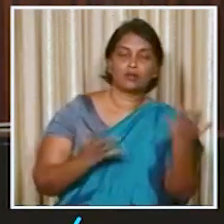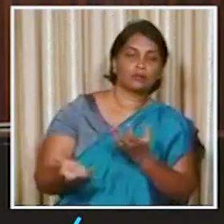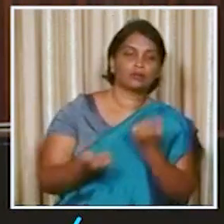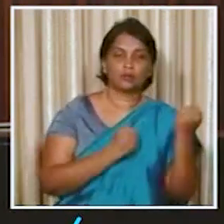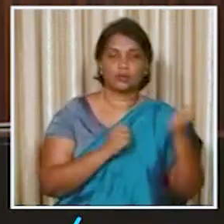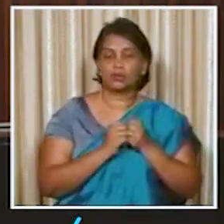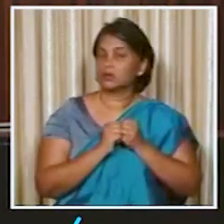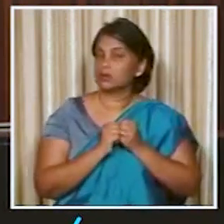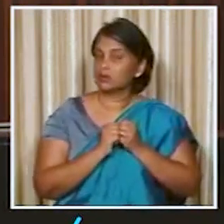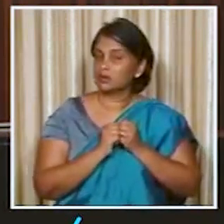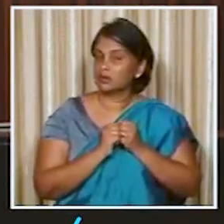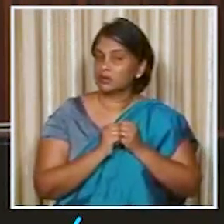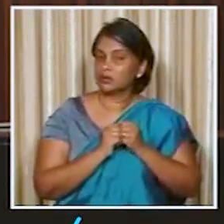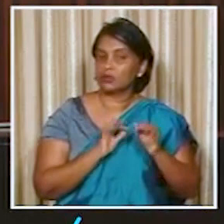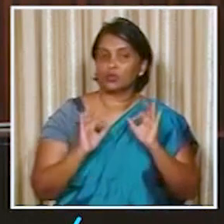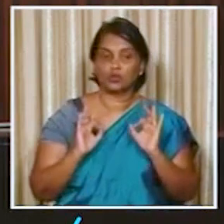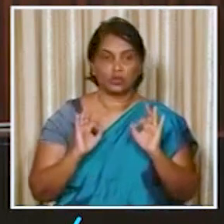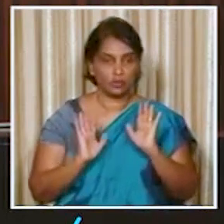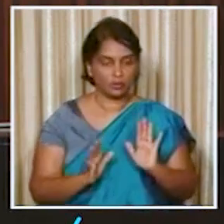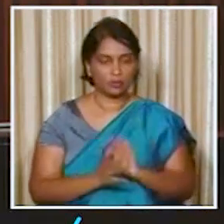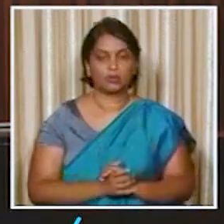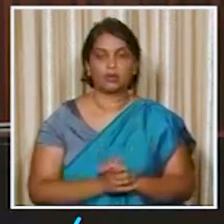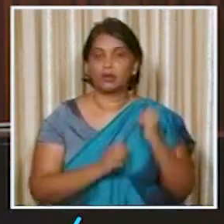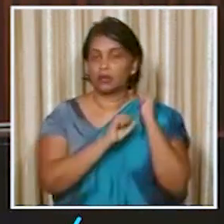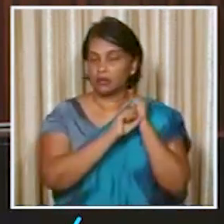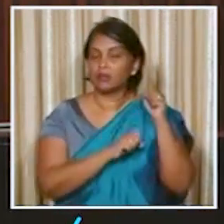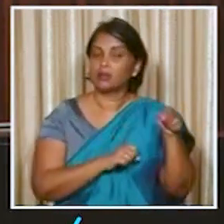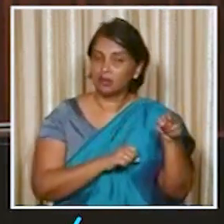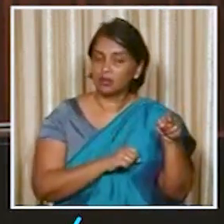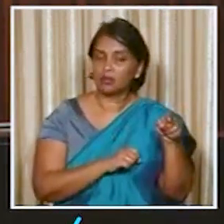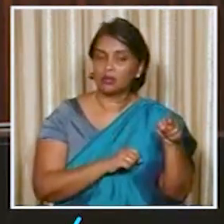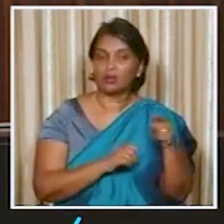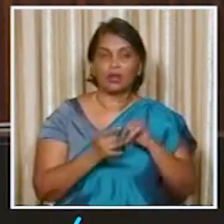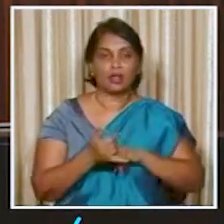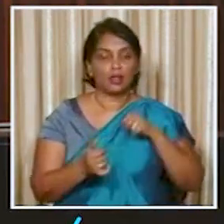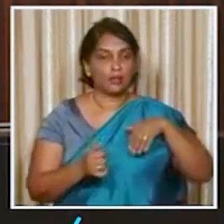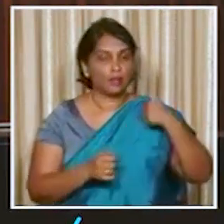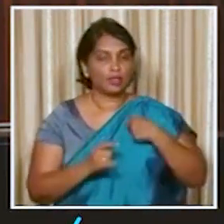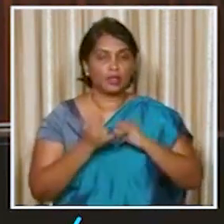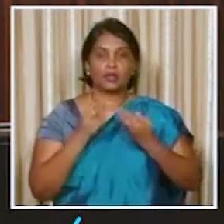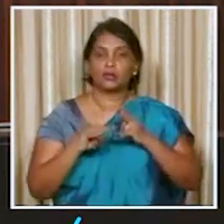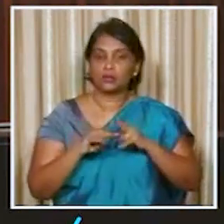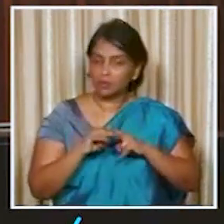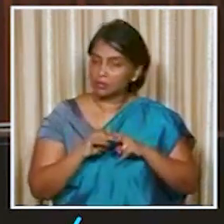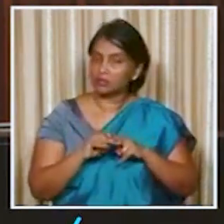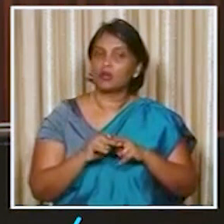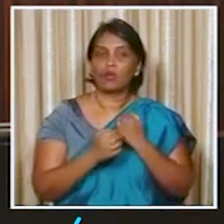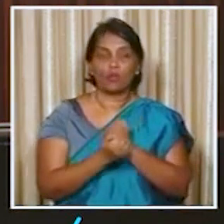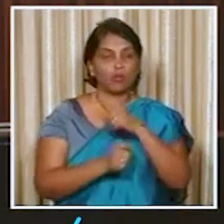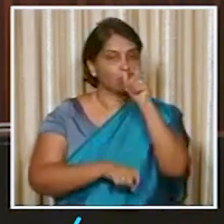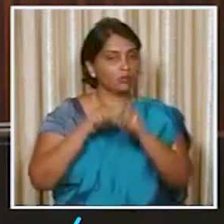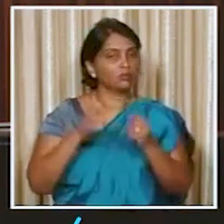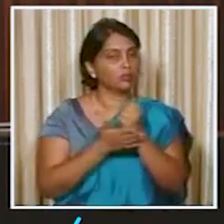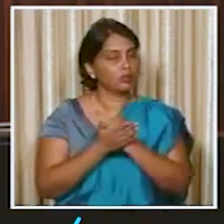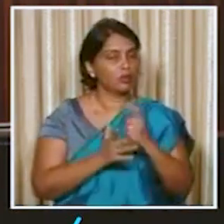කිරීමට කටයුතු සූදානම් කර තිබුණි. වේතධාරීතුමාගේද මාලේකම්තුමා ඇතුළු කාර්ය මණ්ඩලයේද සහ පොලිස් නිලධාරීන්